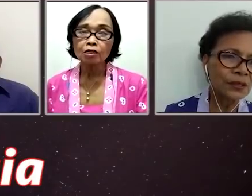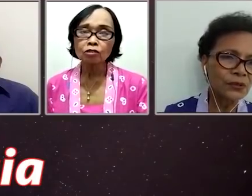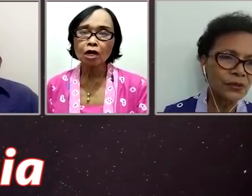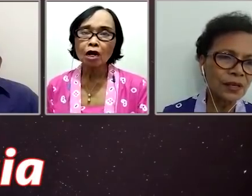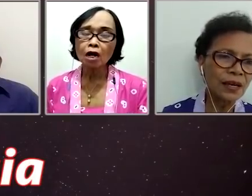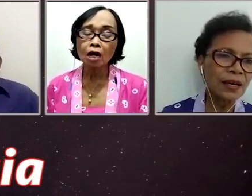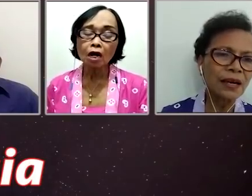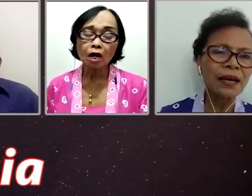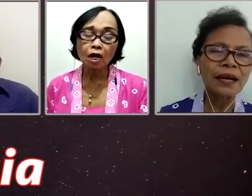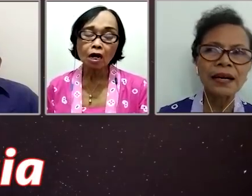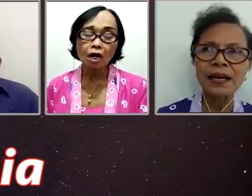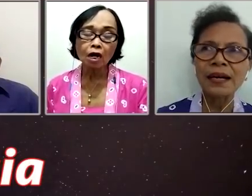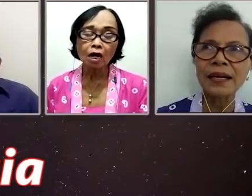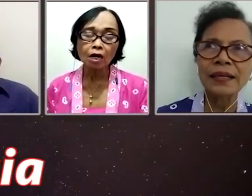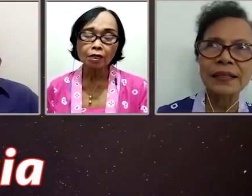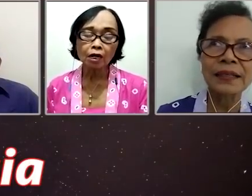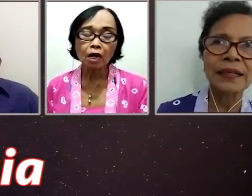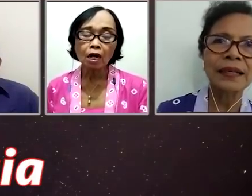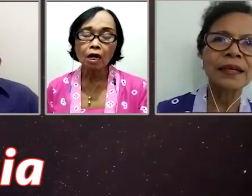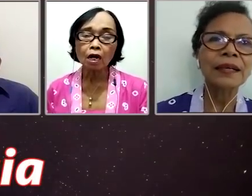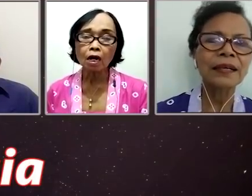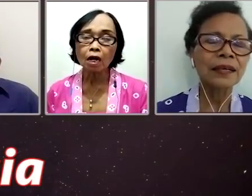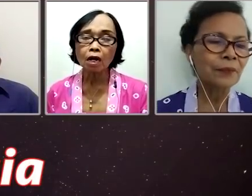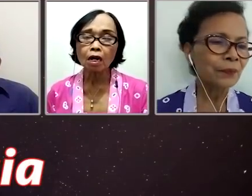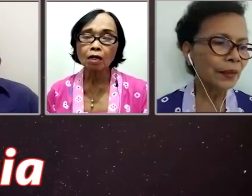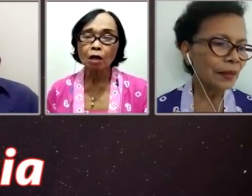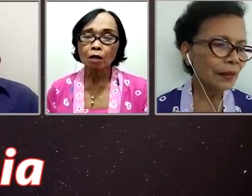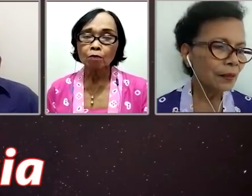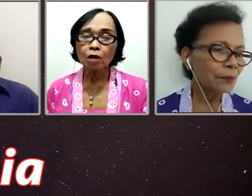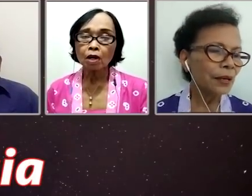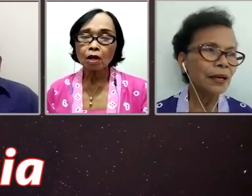relados Zoro